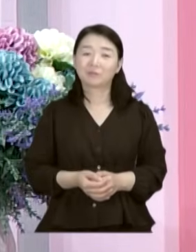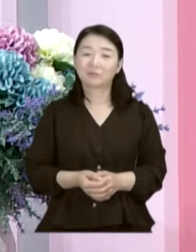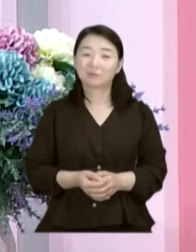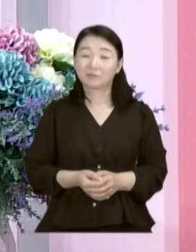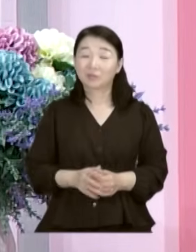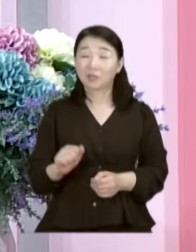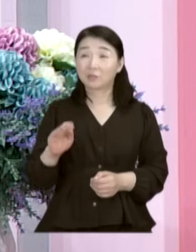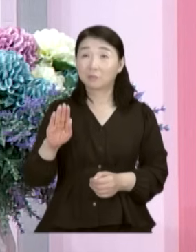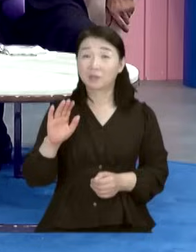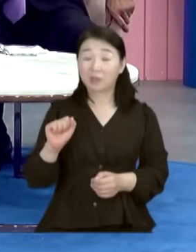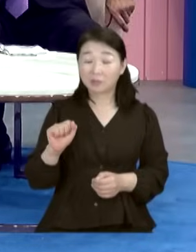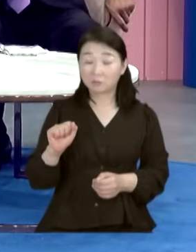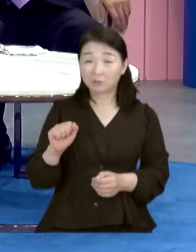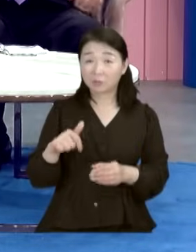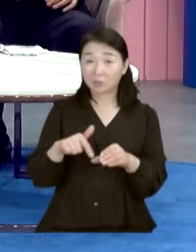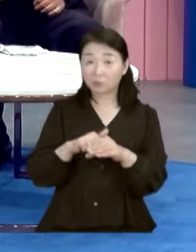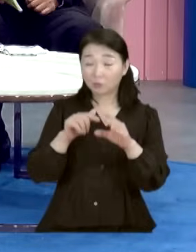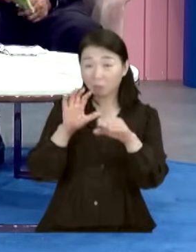처음이에요